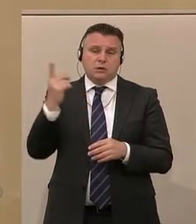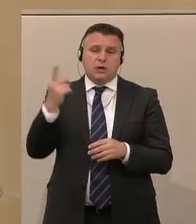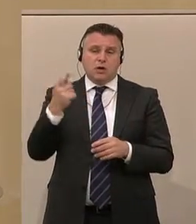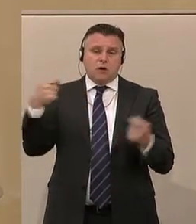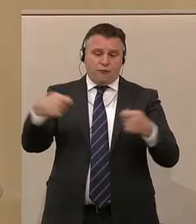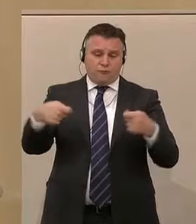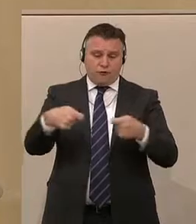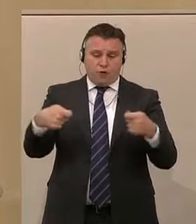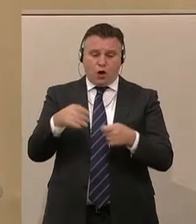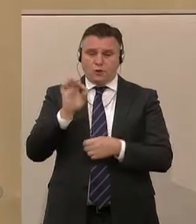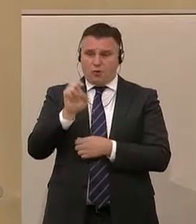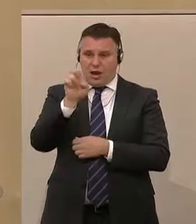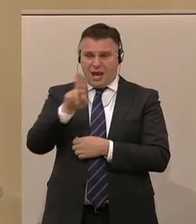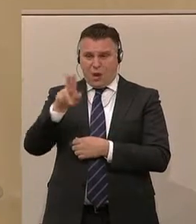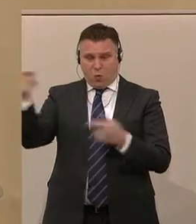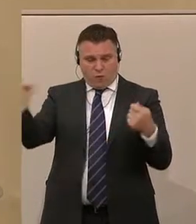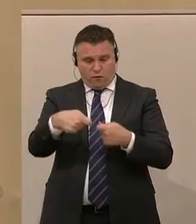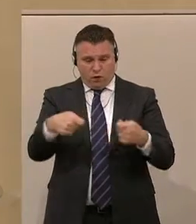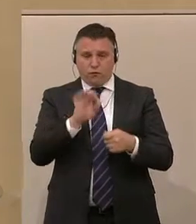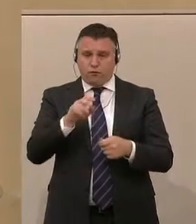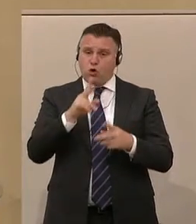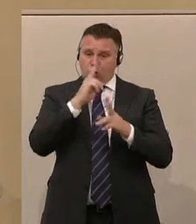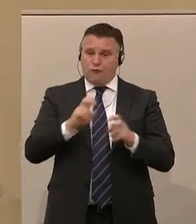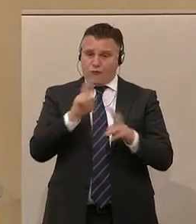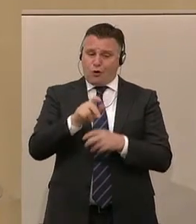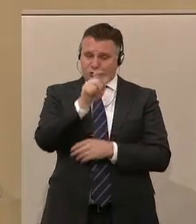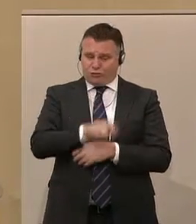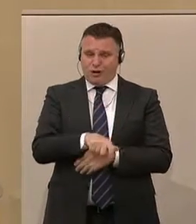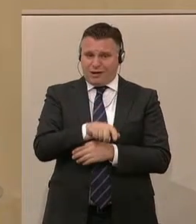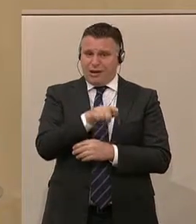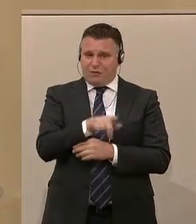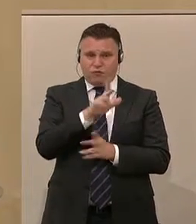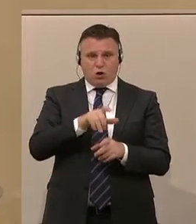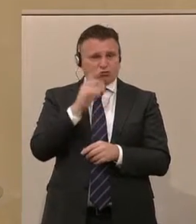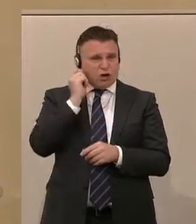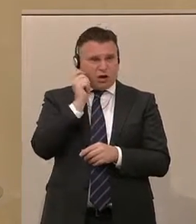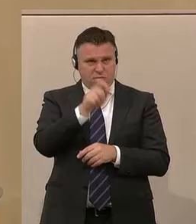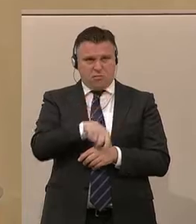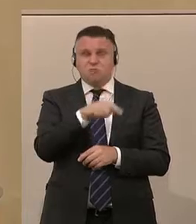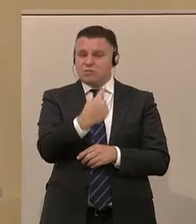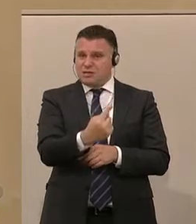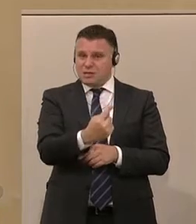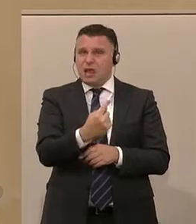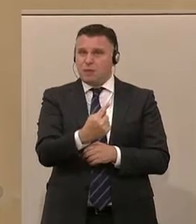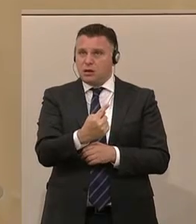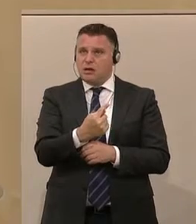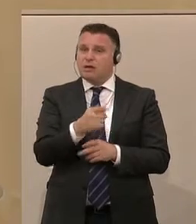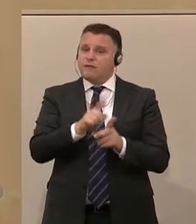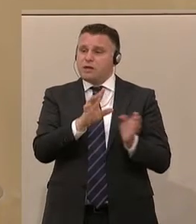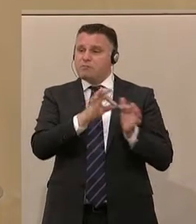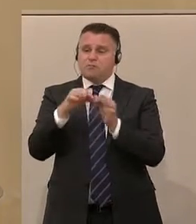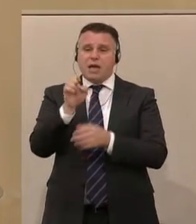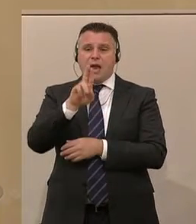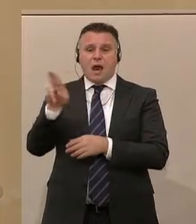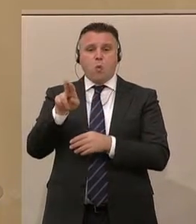EU-Fördergelder für Forscherinnen und Forscher werden natürlich auch unter der Prämisse vergeben, dass die Forscherinnen und Forscher nach EU-Recht